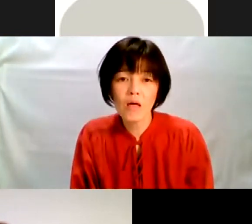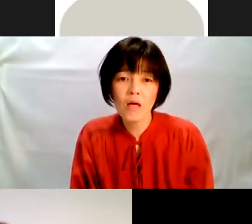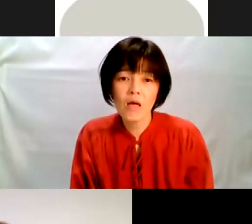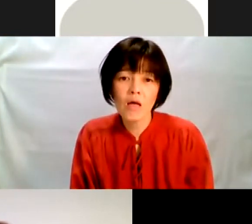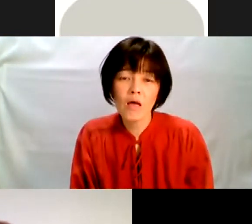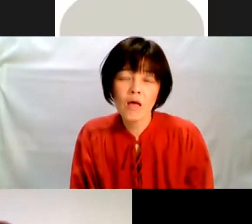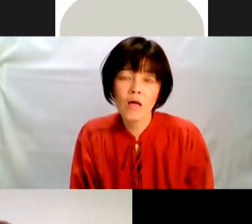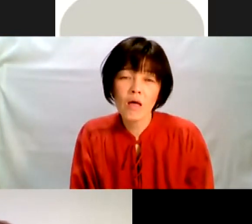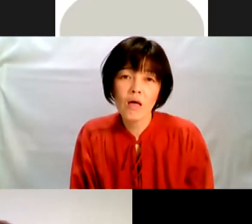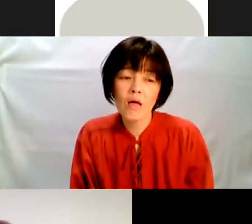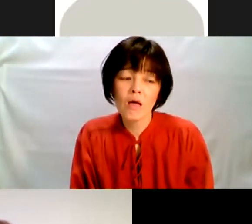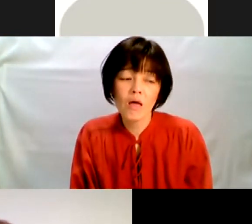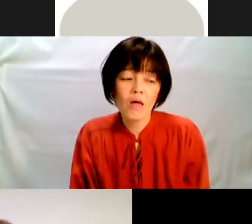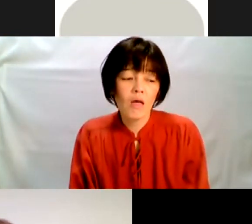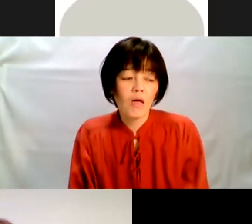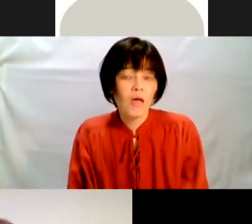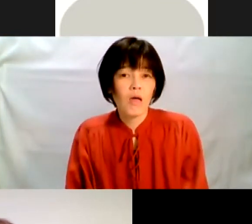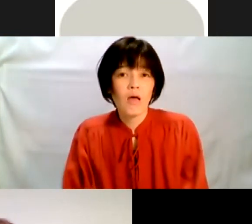けないかもね。